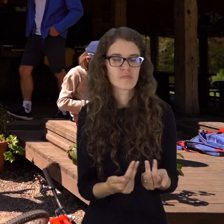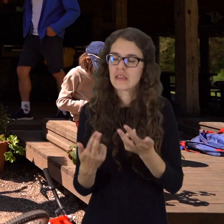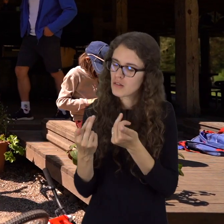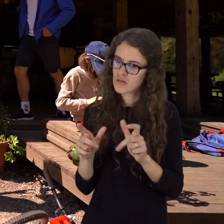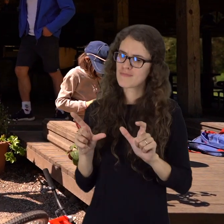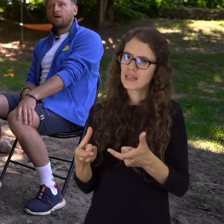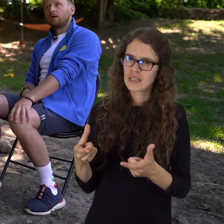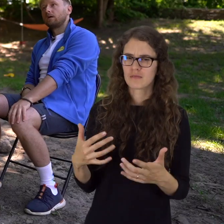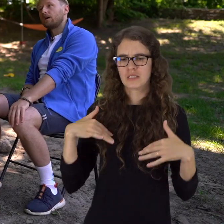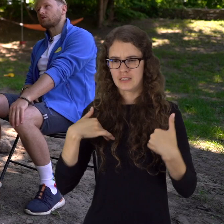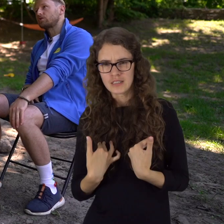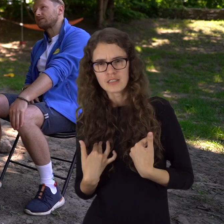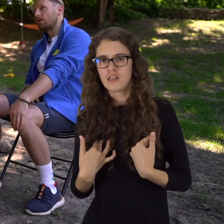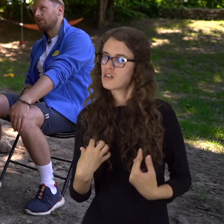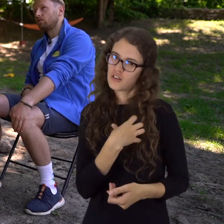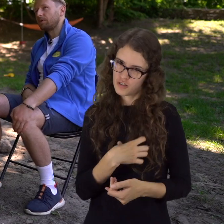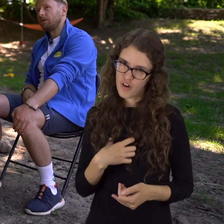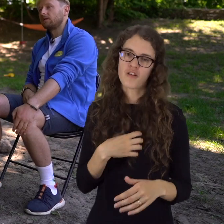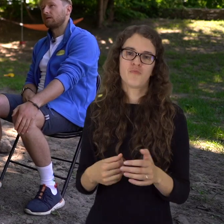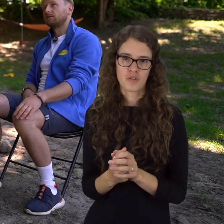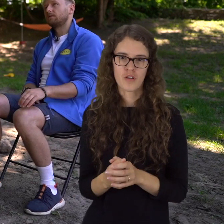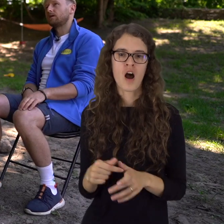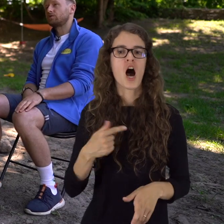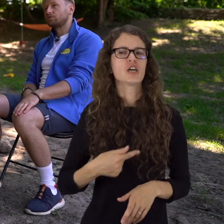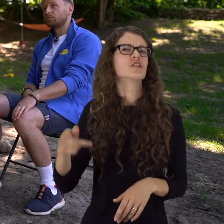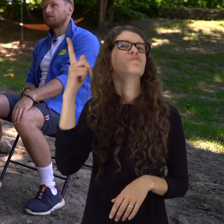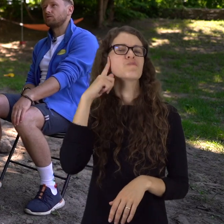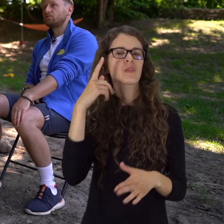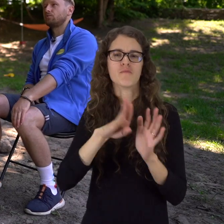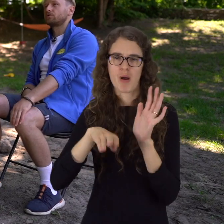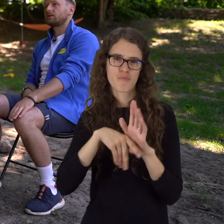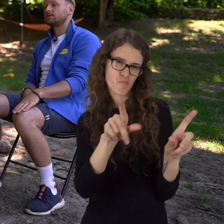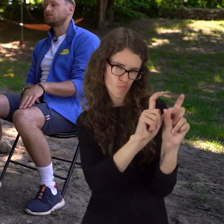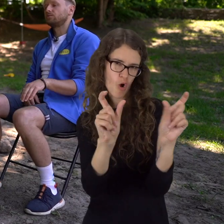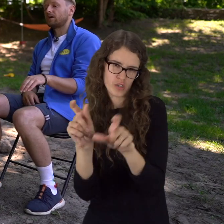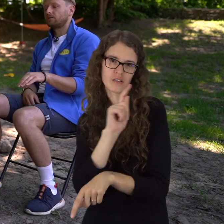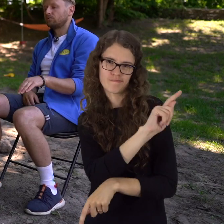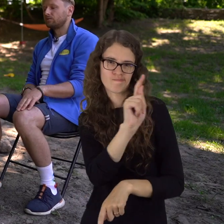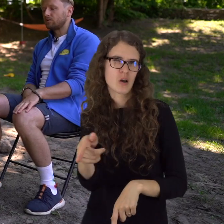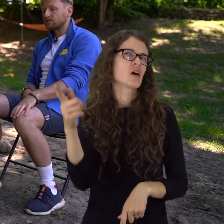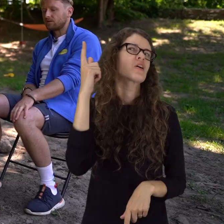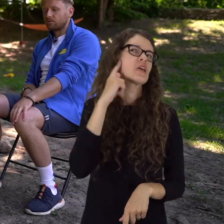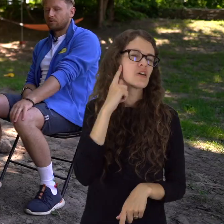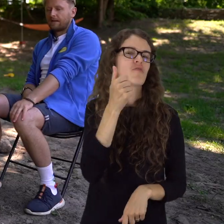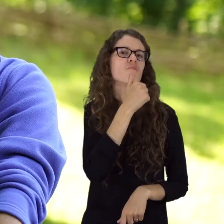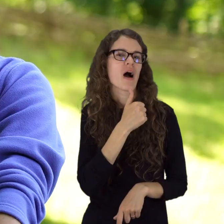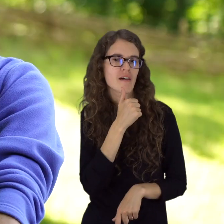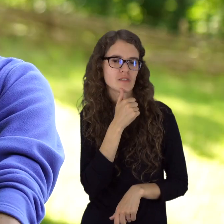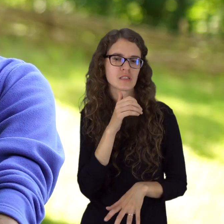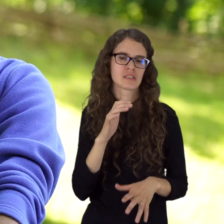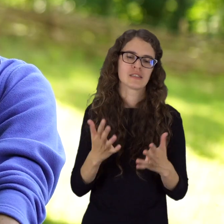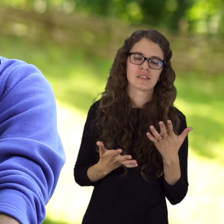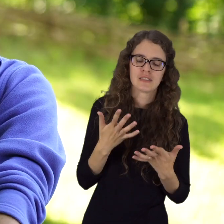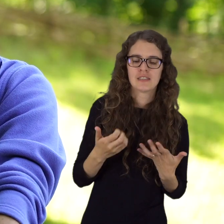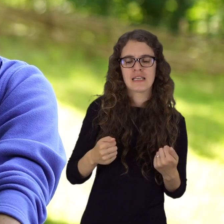per pandemiją. Ir aš visau bandau priminti, kad aš girdžiu pavyzdžių iš tradicinių, na, ugdymo įstaigų